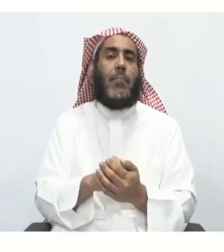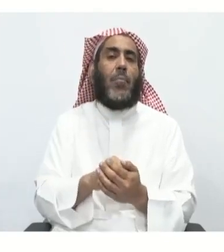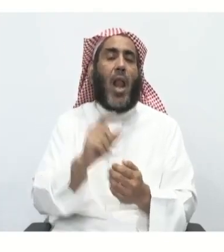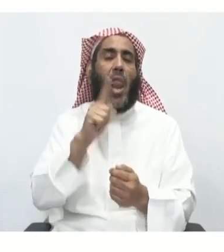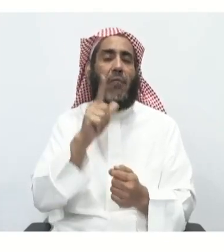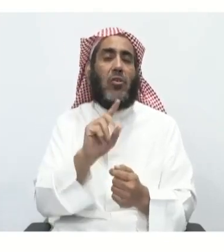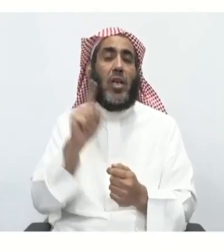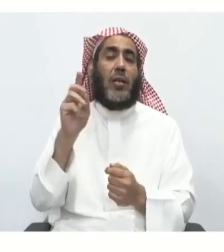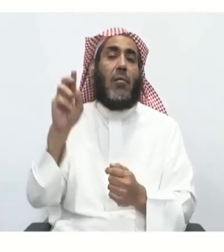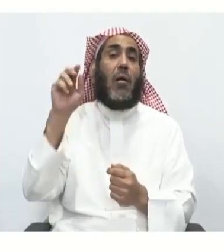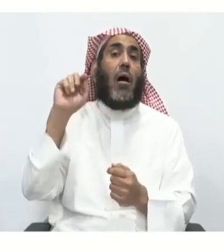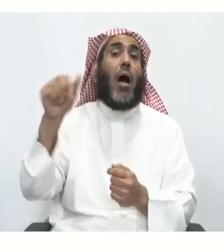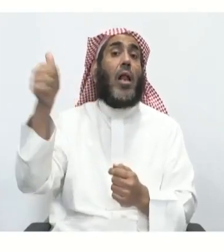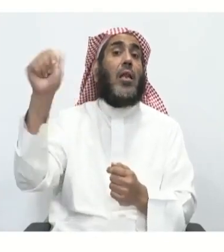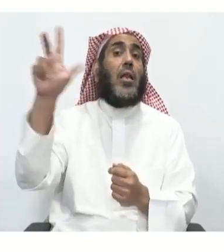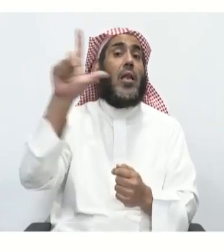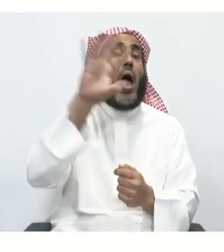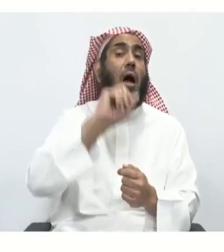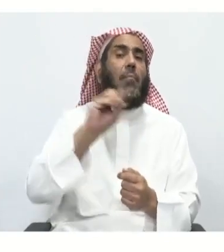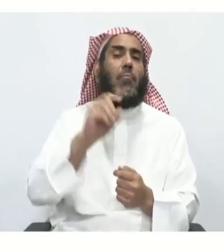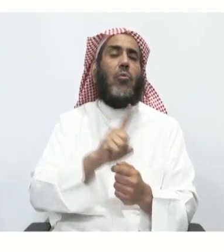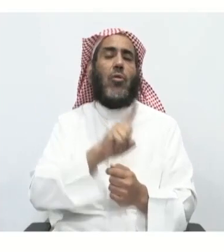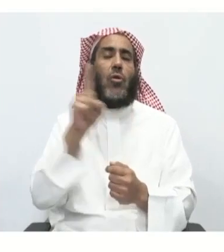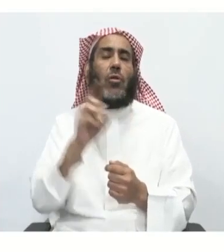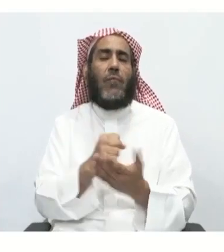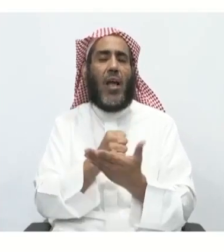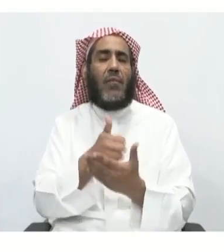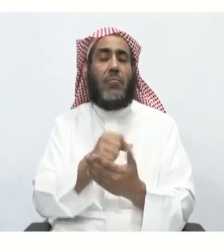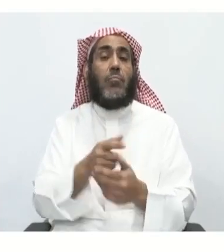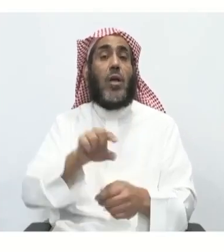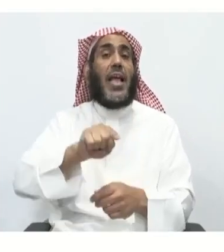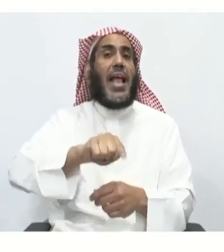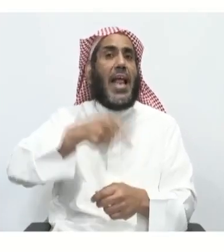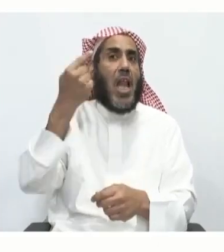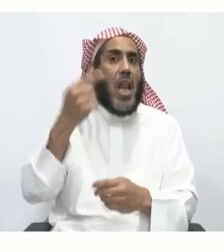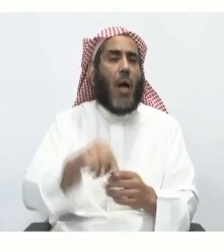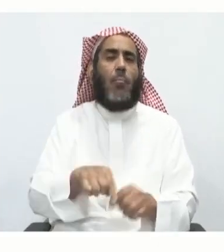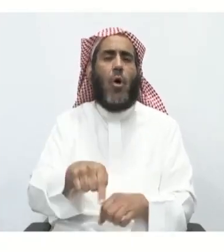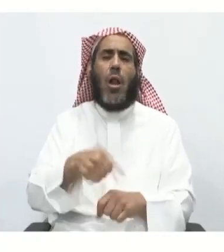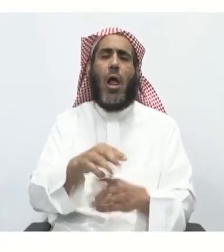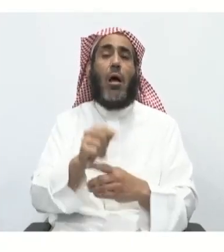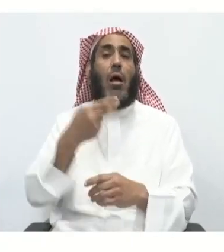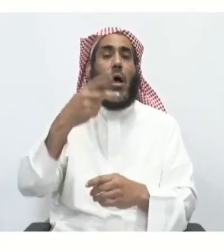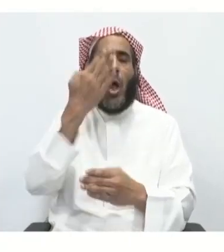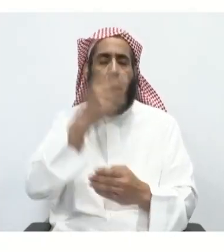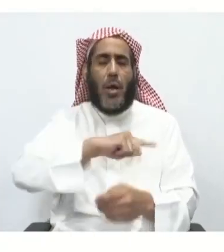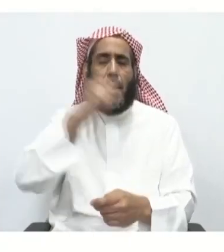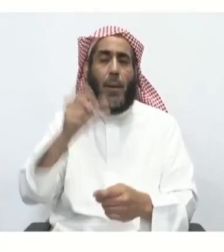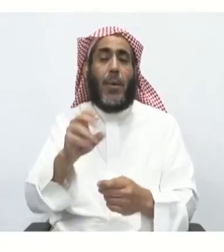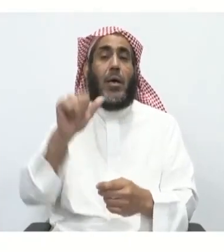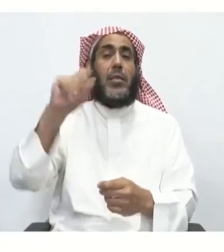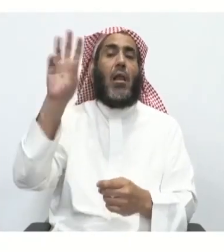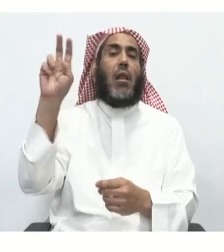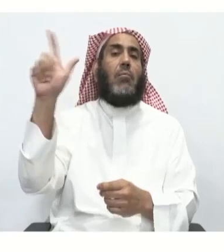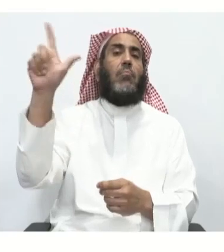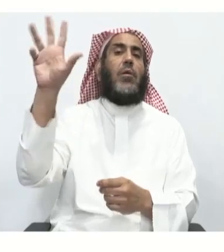لفظ الجلاله الله في ذلكم ذلكم الله الا عباد الله هنا ايضا في لفظ الجلاله الله